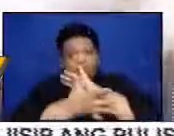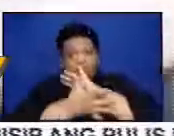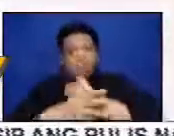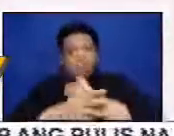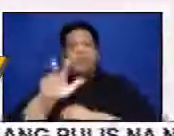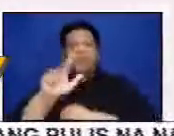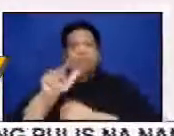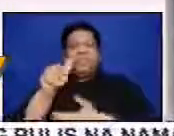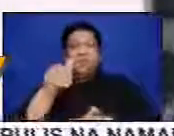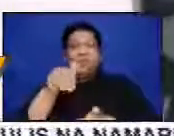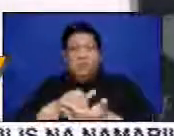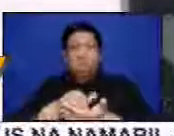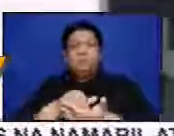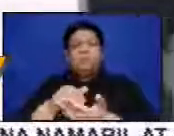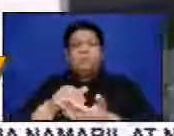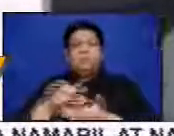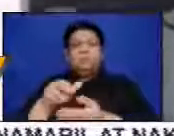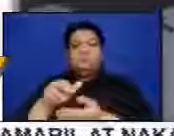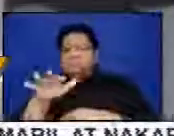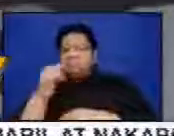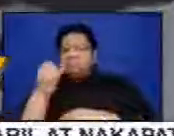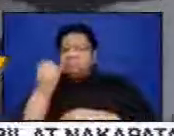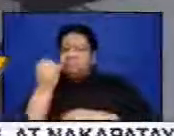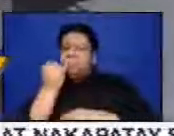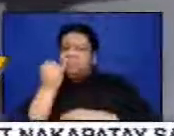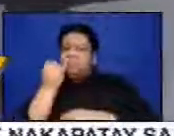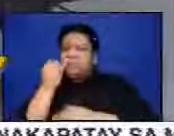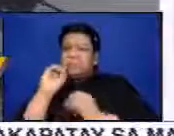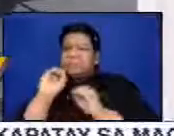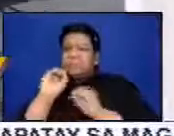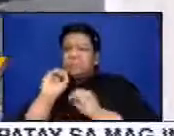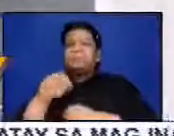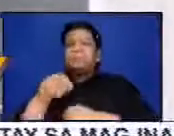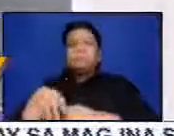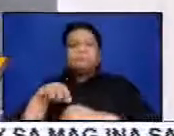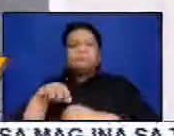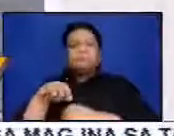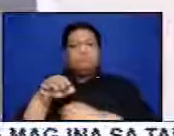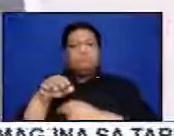mga dokumento kaya hindi na makalulusot ngayon ang mga peking travel documents.